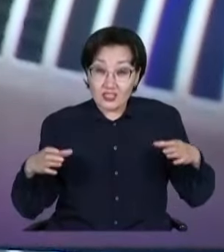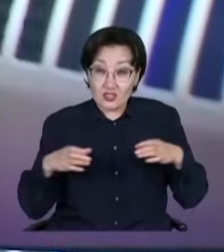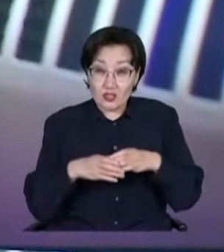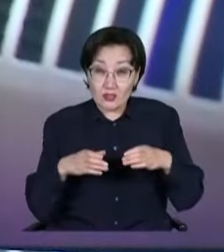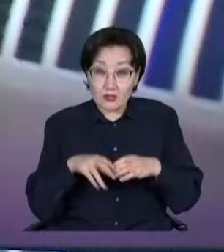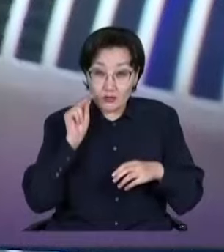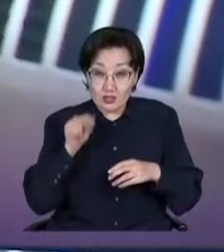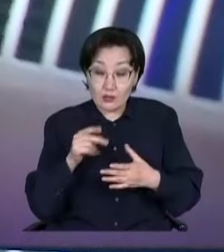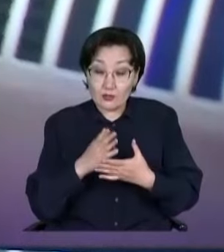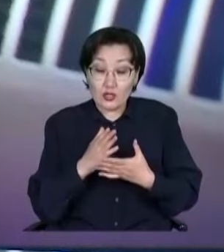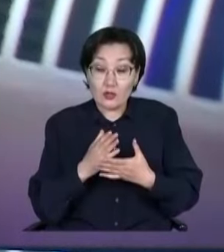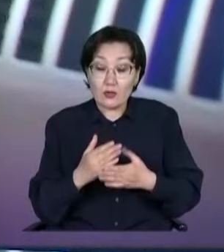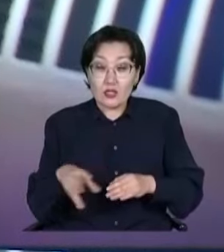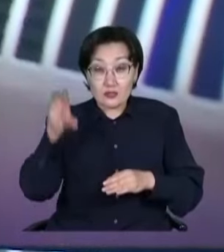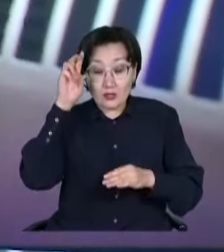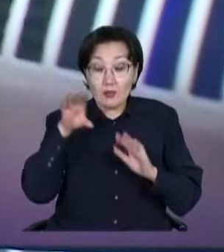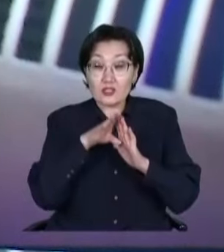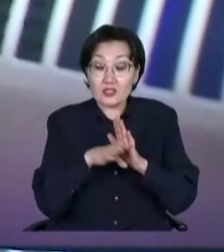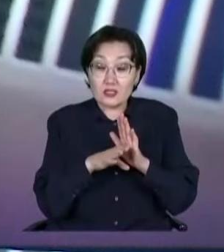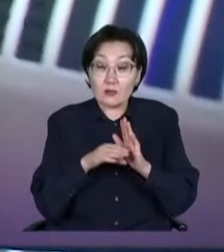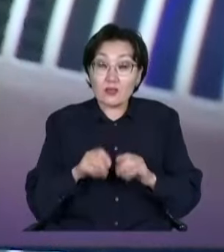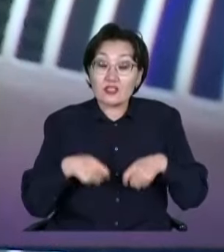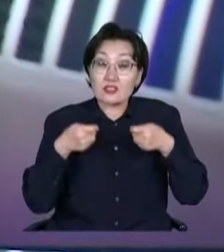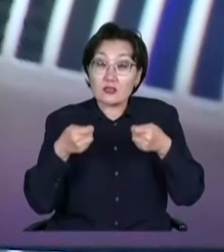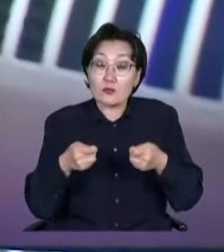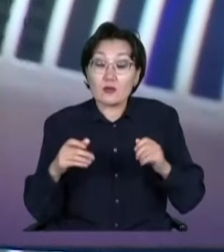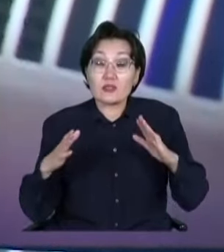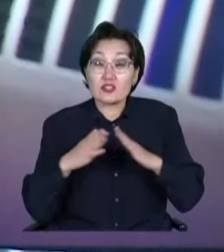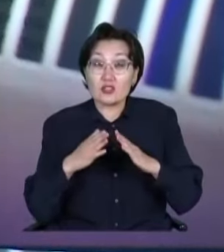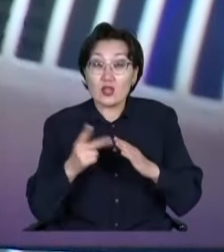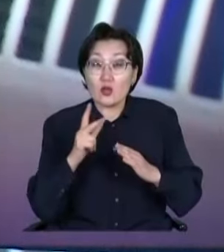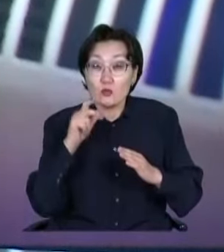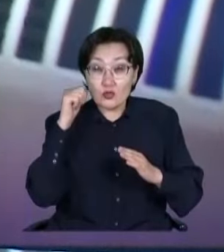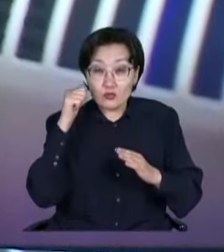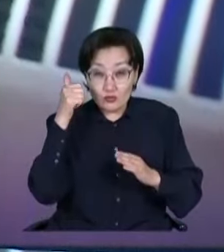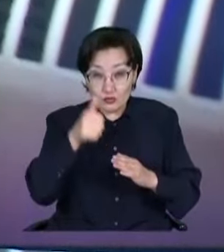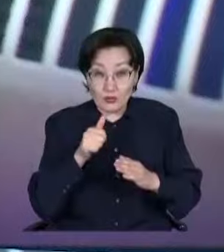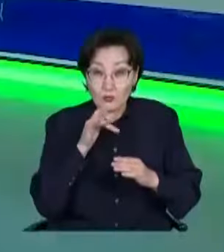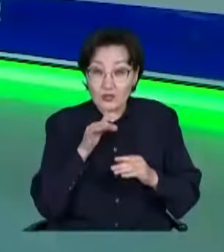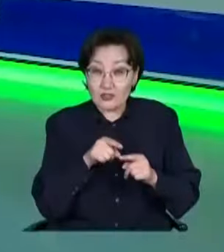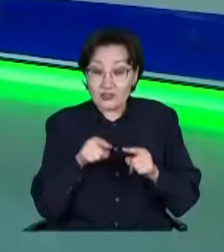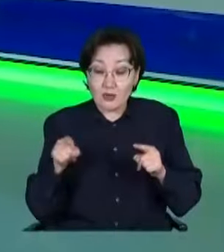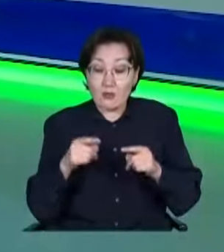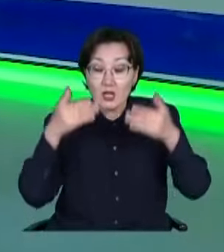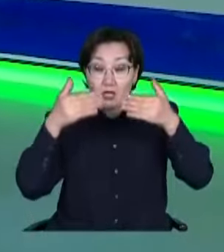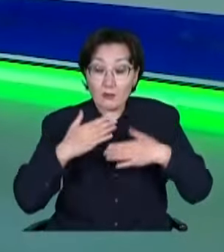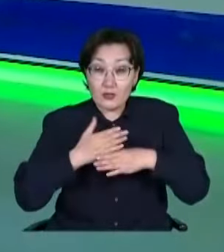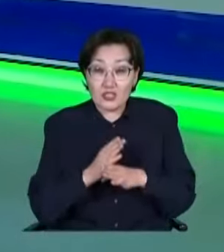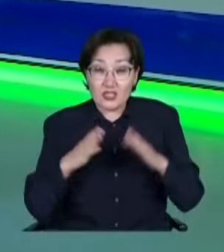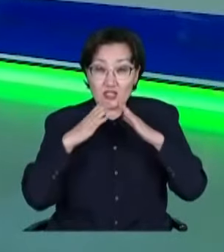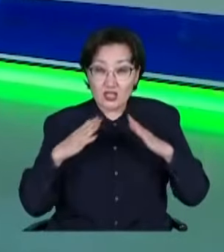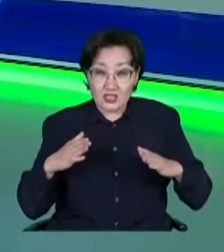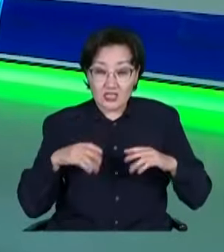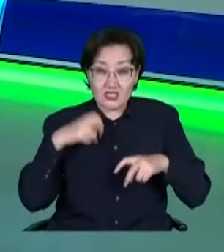салғырттығын кінәлейді. Айтуларынша мемлекеттік бағдарламамен берілген баспананың 3 жылға жетер жетпес уақытта қабырғасы жарылып, шатыры